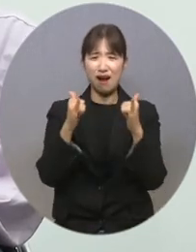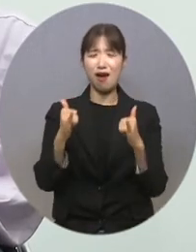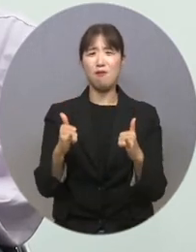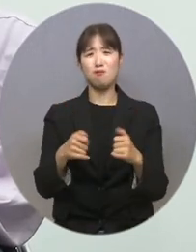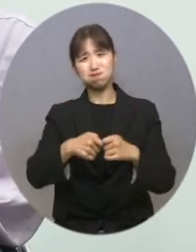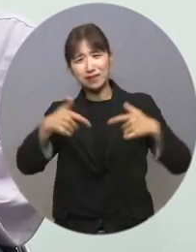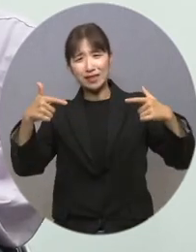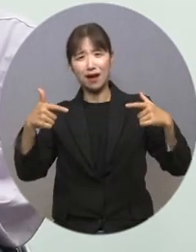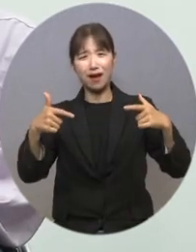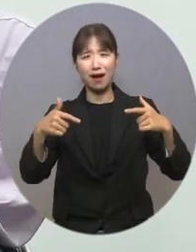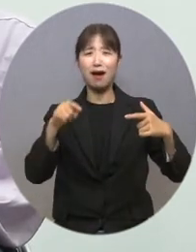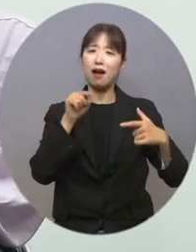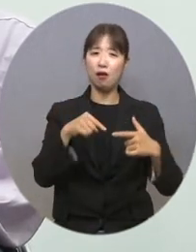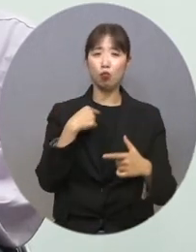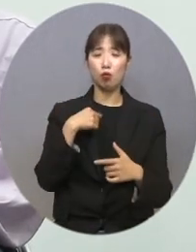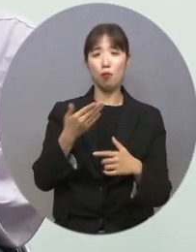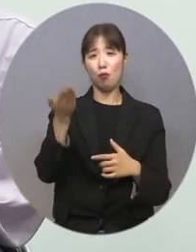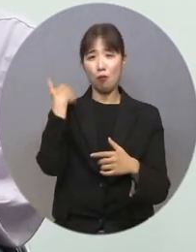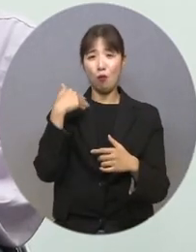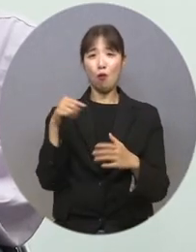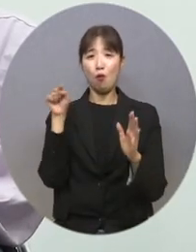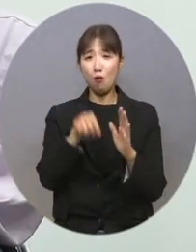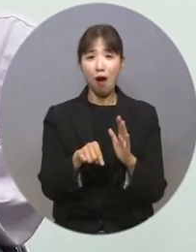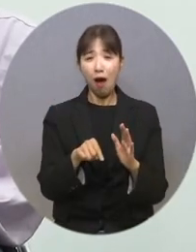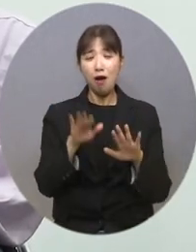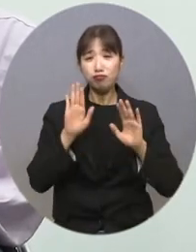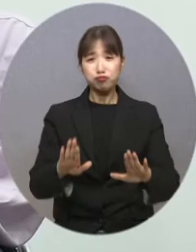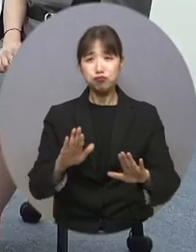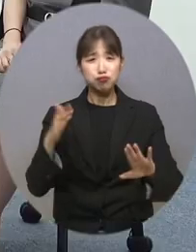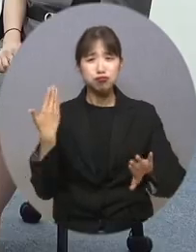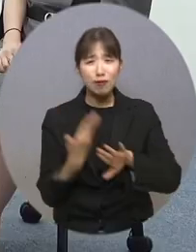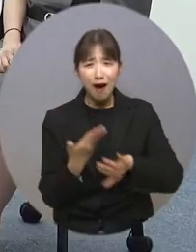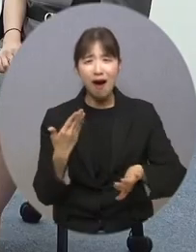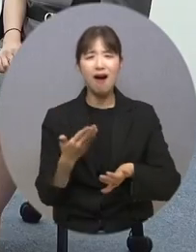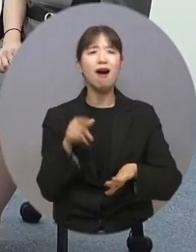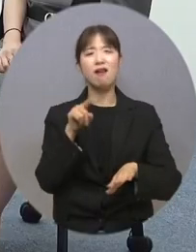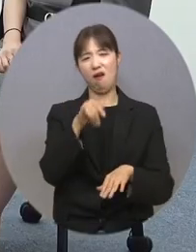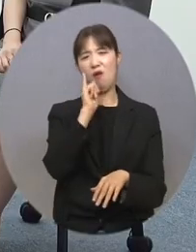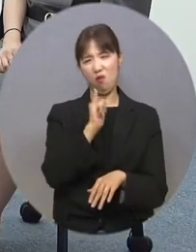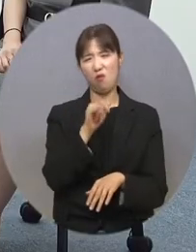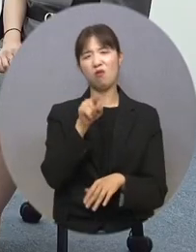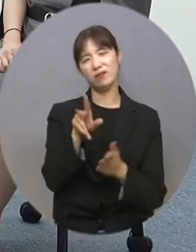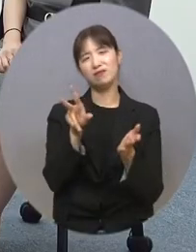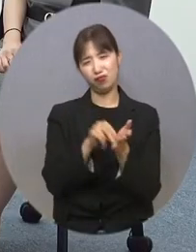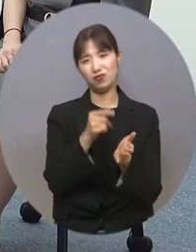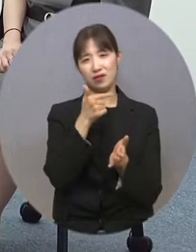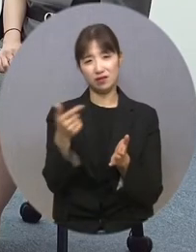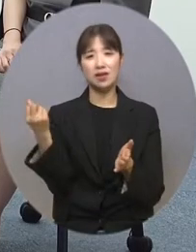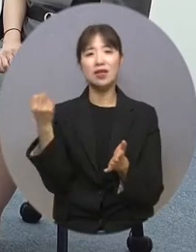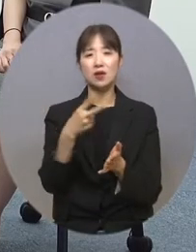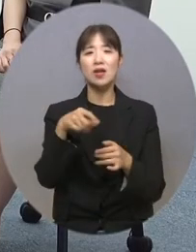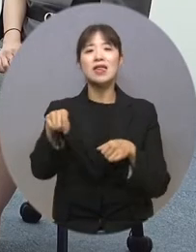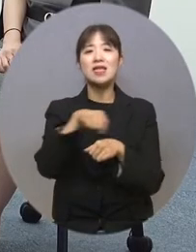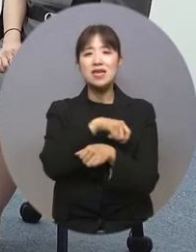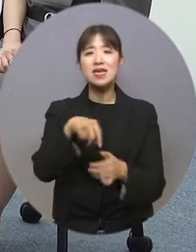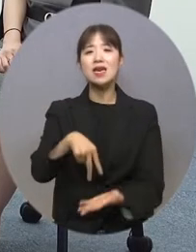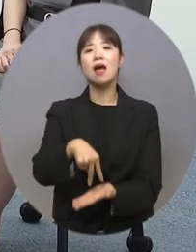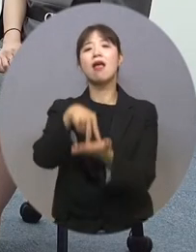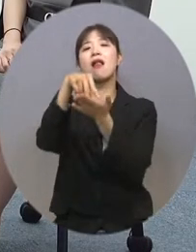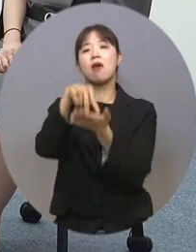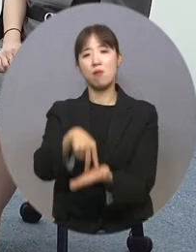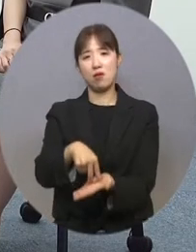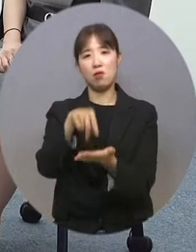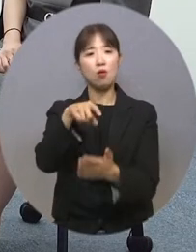쉬게 해 줘 이제 제가 봤던 곳이 다르게 보이고 일어 거든요 그런 부분이 그래서 어려웠던 거 같고 특히 엘레베이터 같은데서